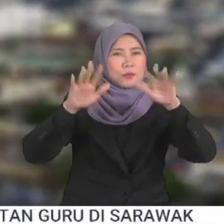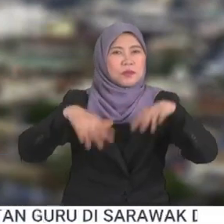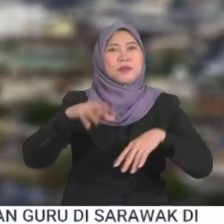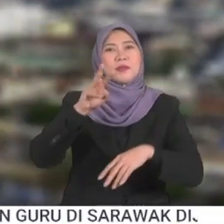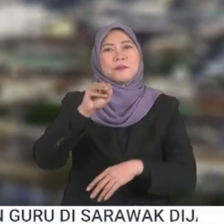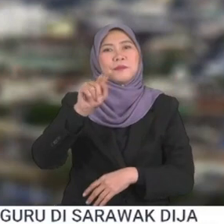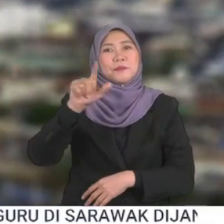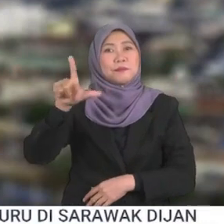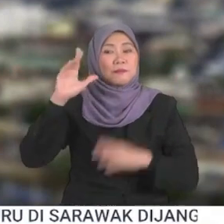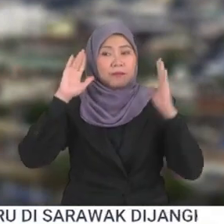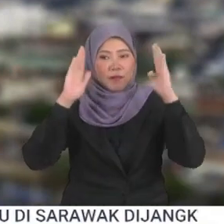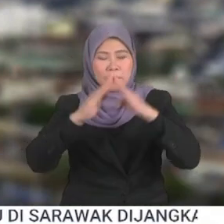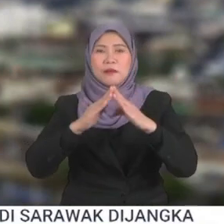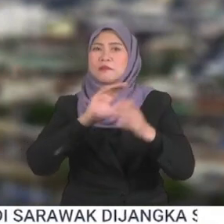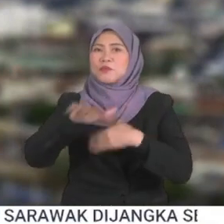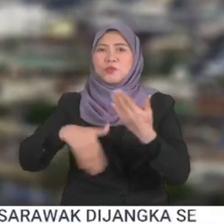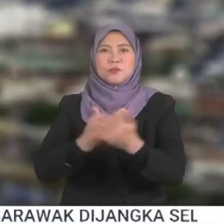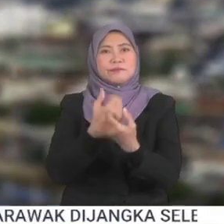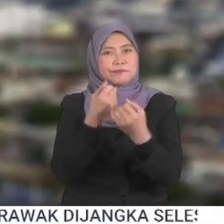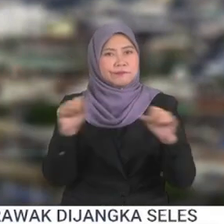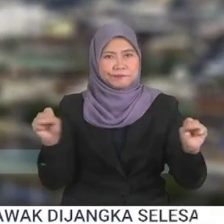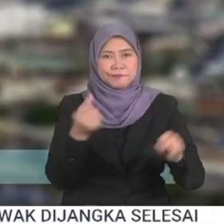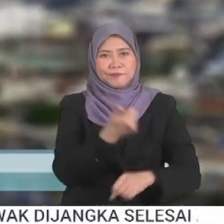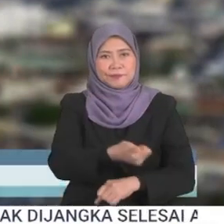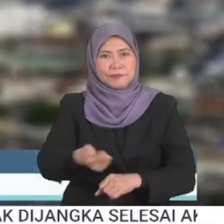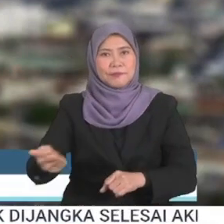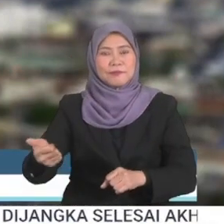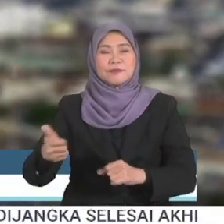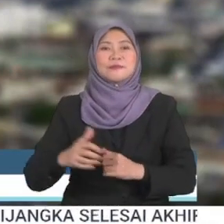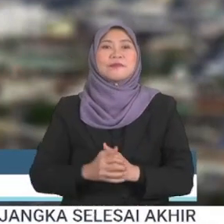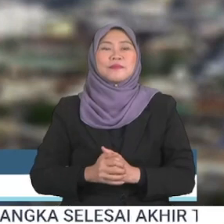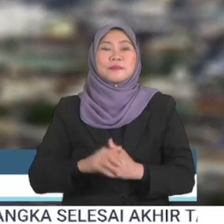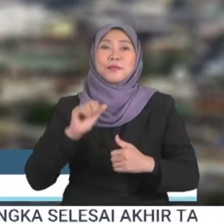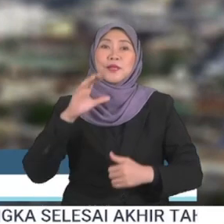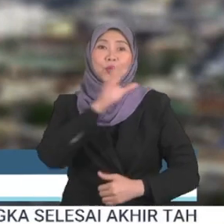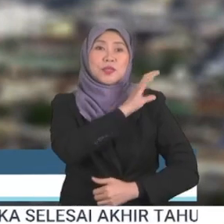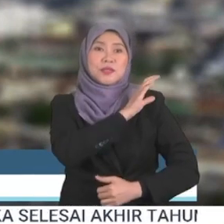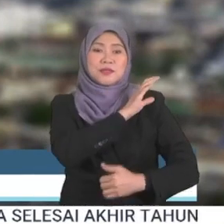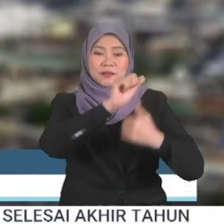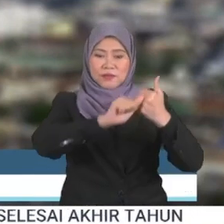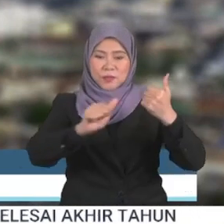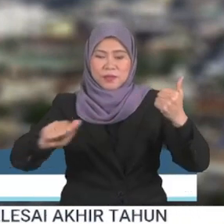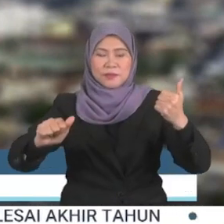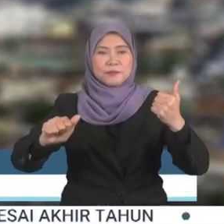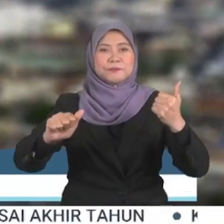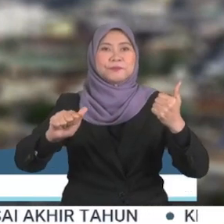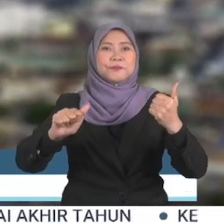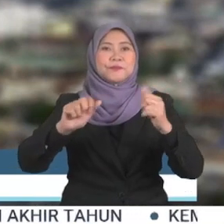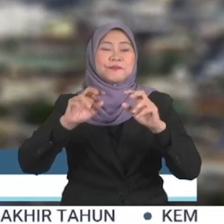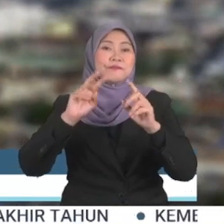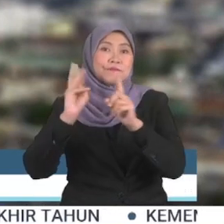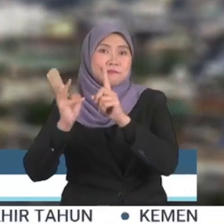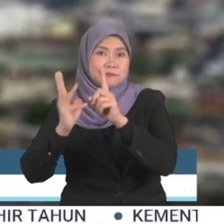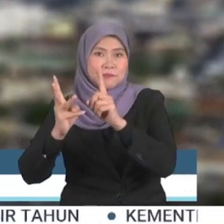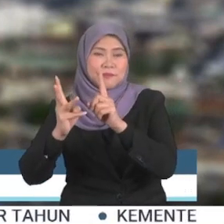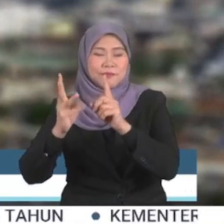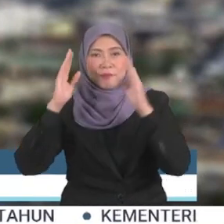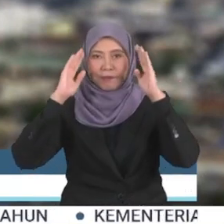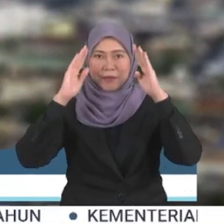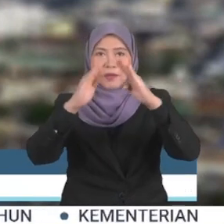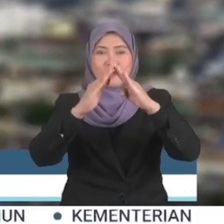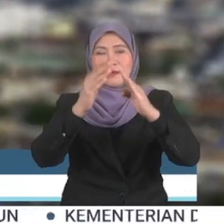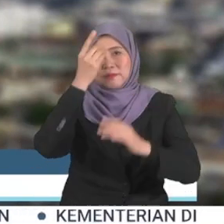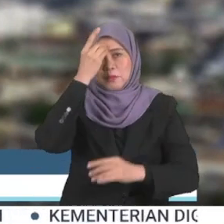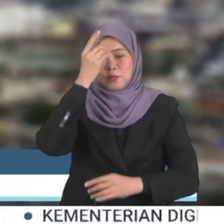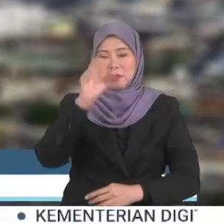Pahang sudah menerima bekalan masing-masing. Menurut pengerusi jawatankuasa Kebajikan Masyarakat Pembangunan Wanita dan Keluarga Pahang,